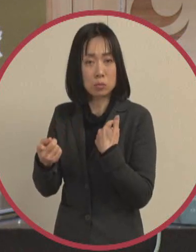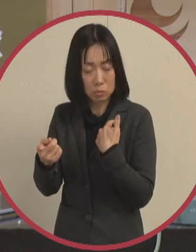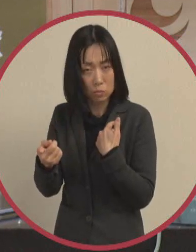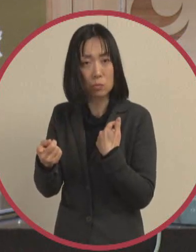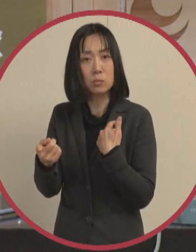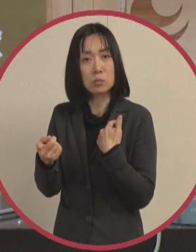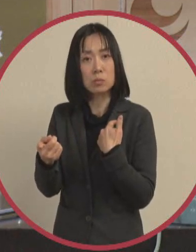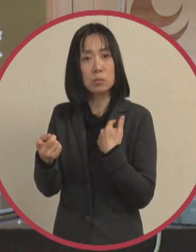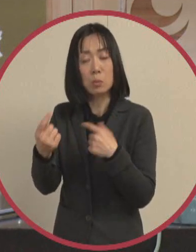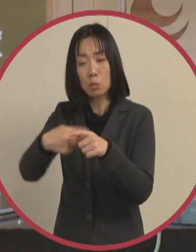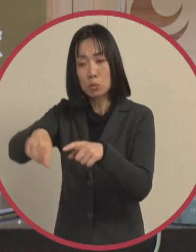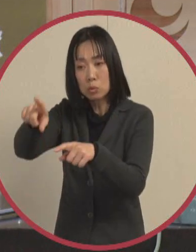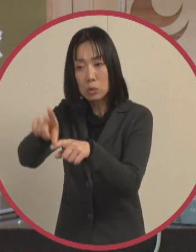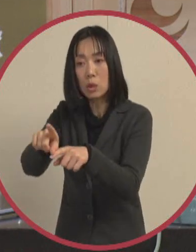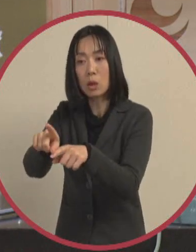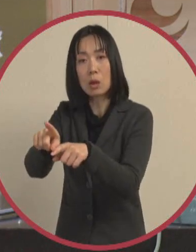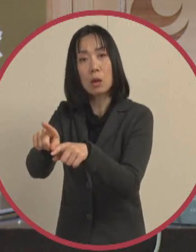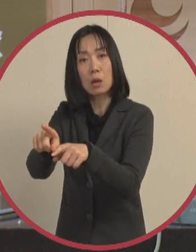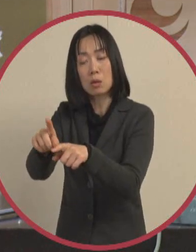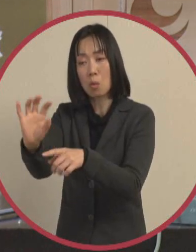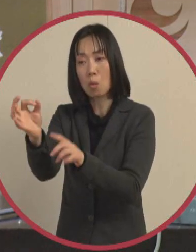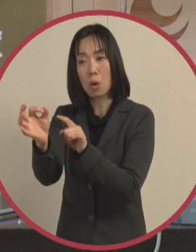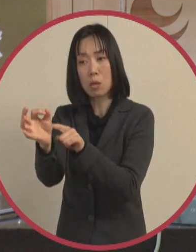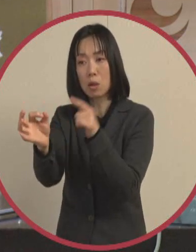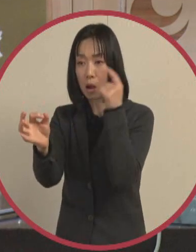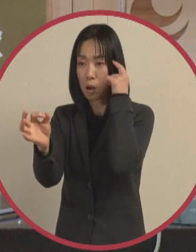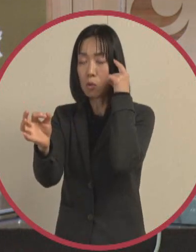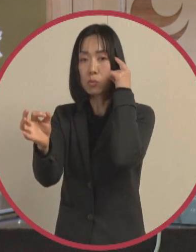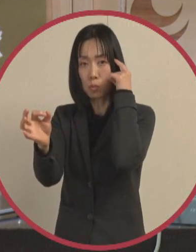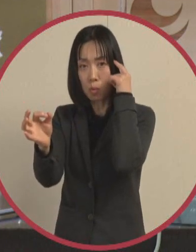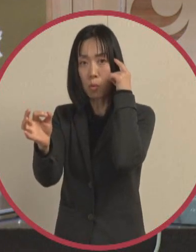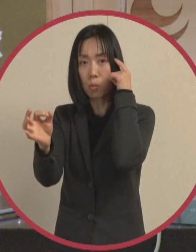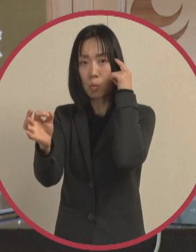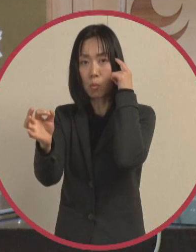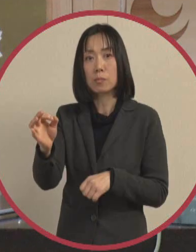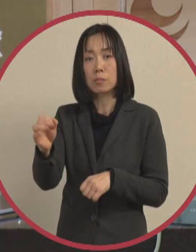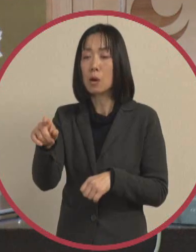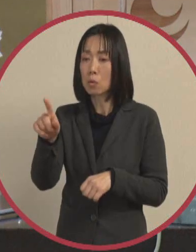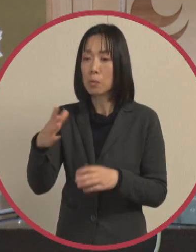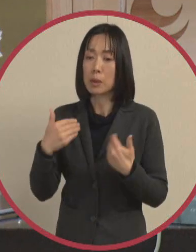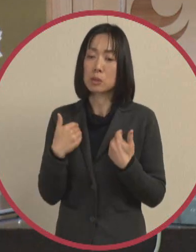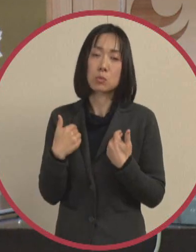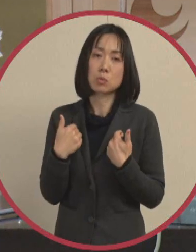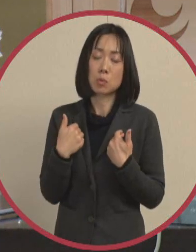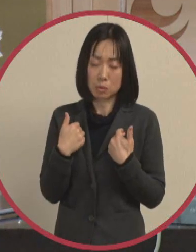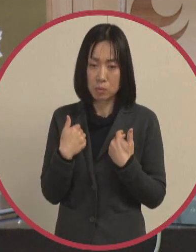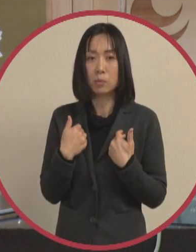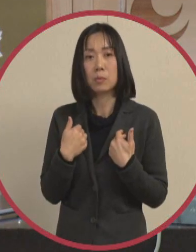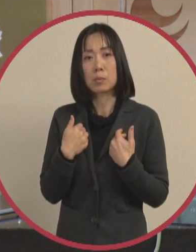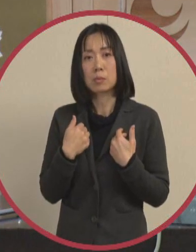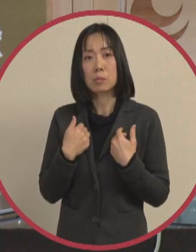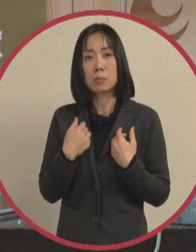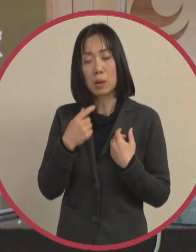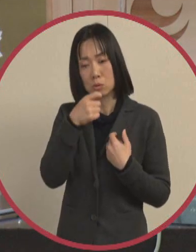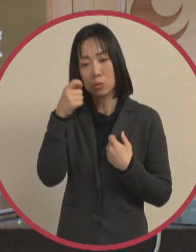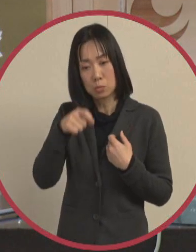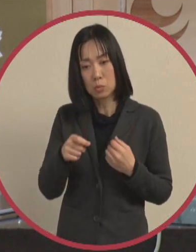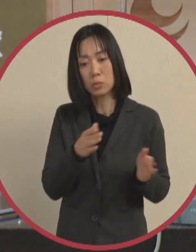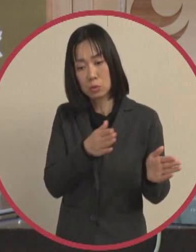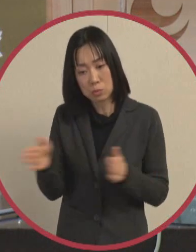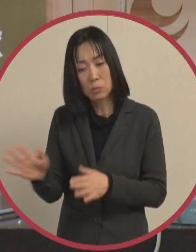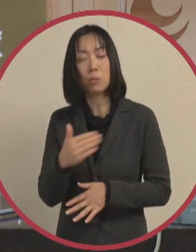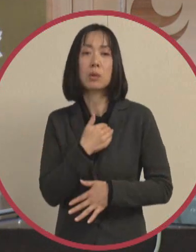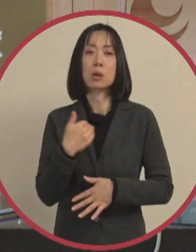まあ、その追加分ということを考えるとですね、まあ、費用としてはあの、まあ、一定のものと